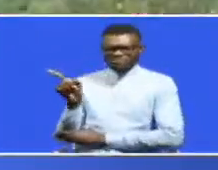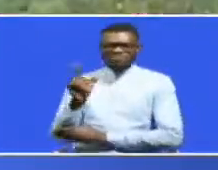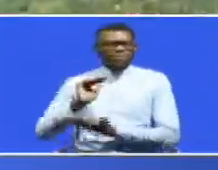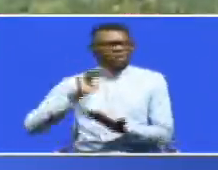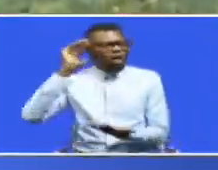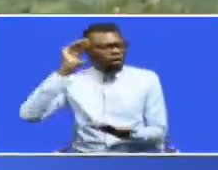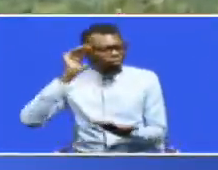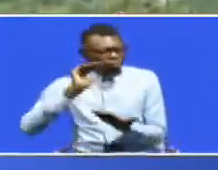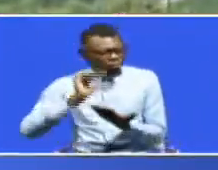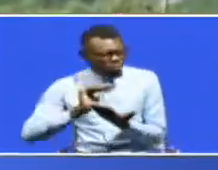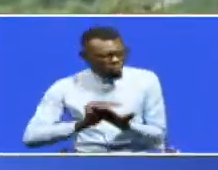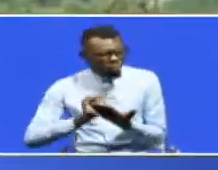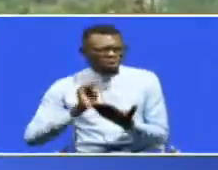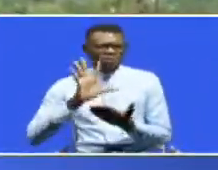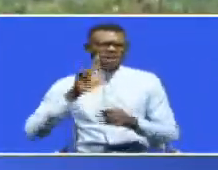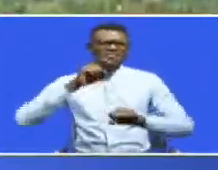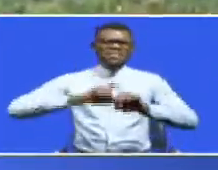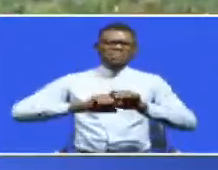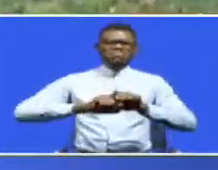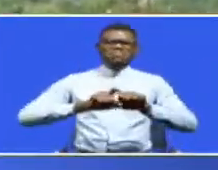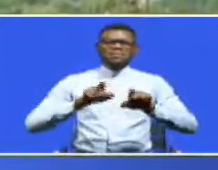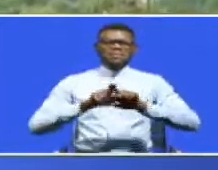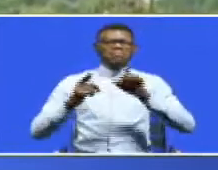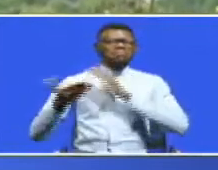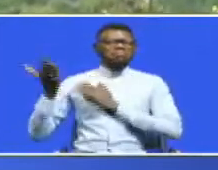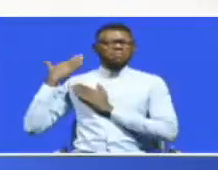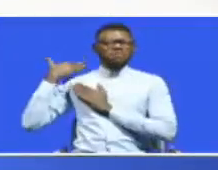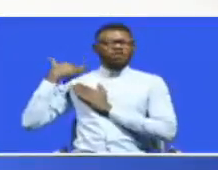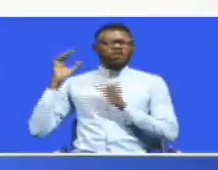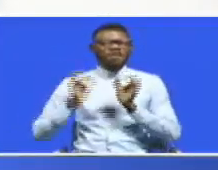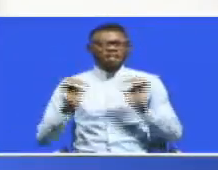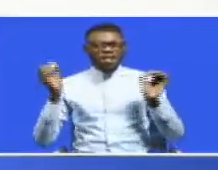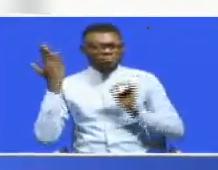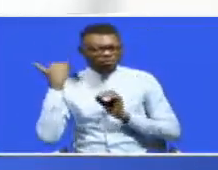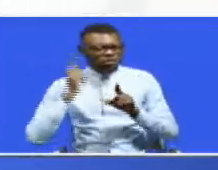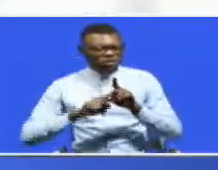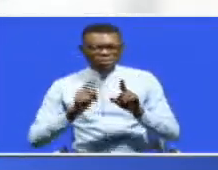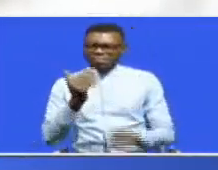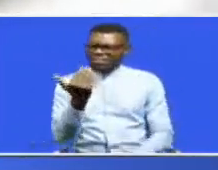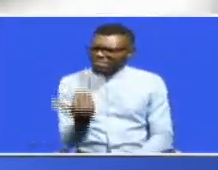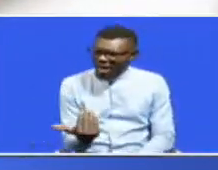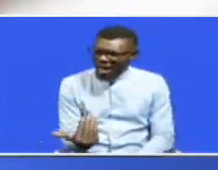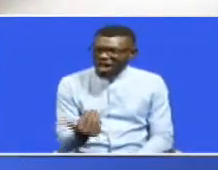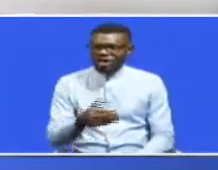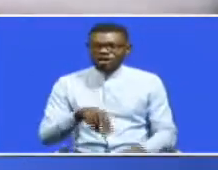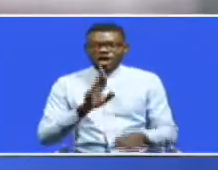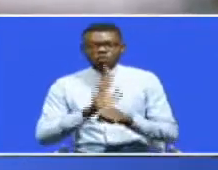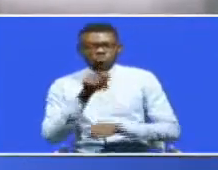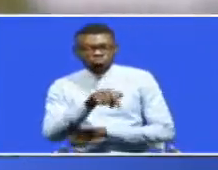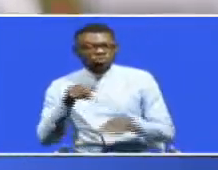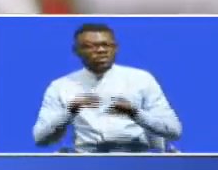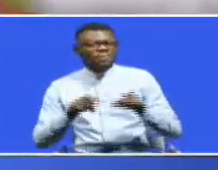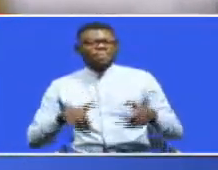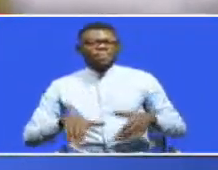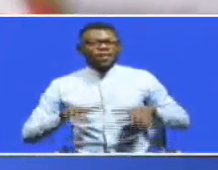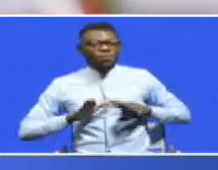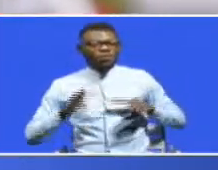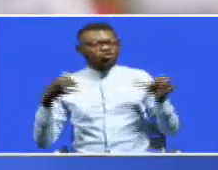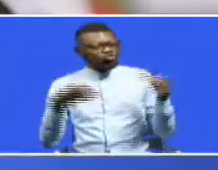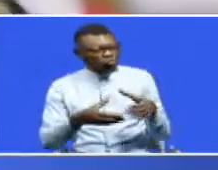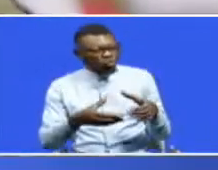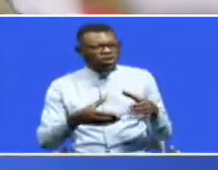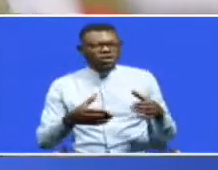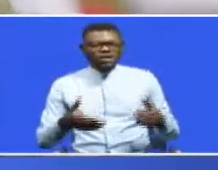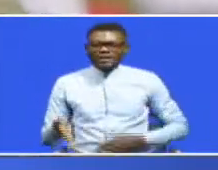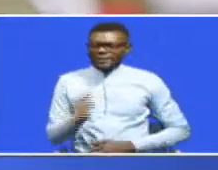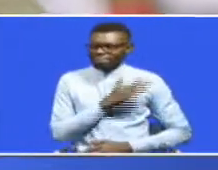zaidi ya hapo awali. Mimi nikiwa mtoto tulikuwa tukiingia kwenye mikoko hata na leso za kina mama. Unashika leso huku